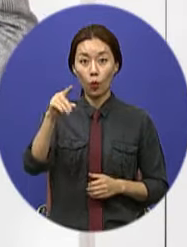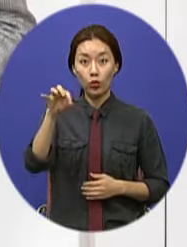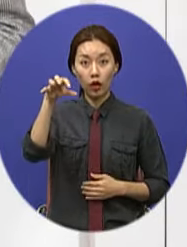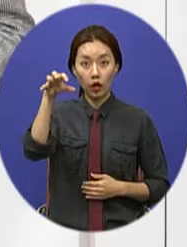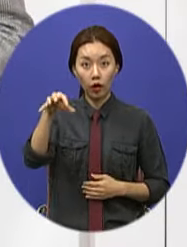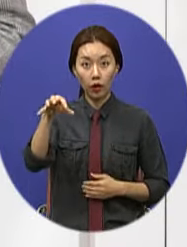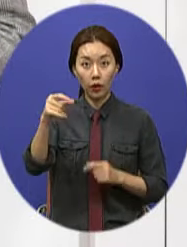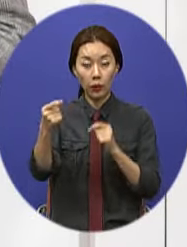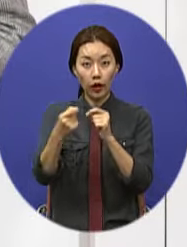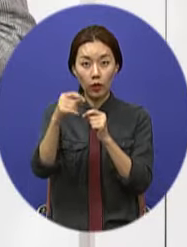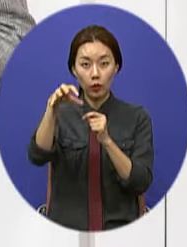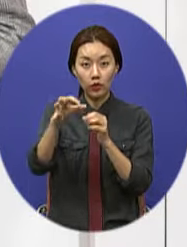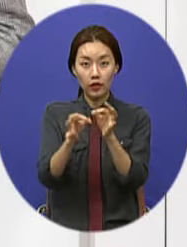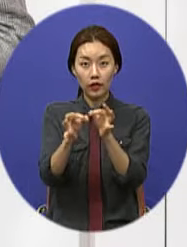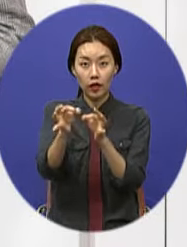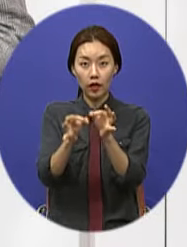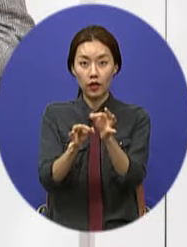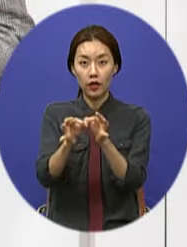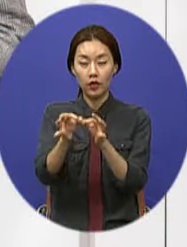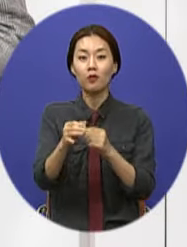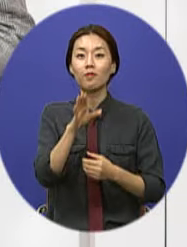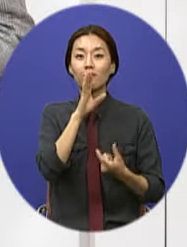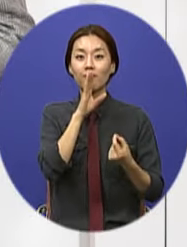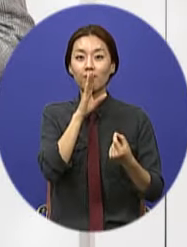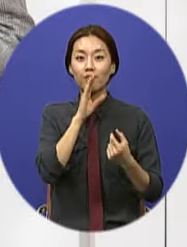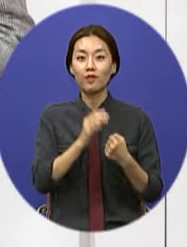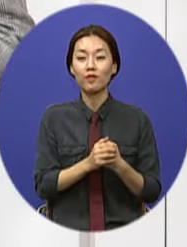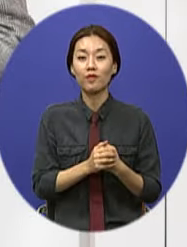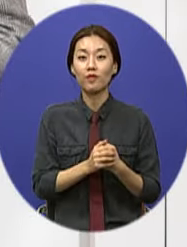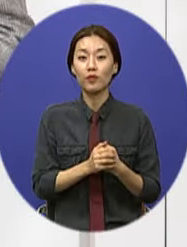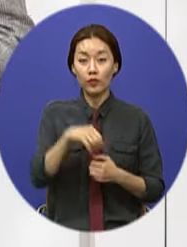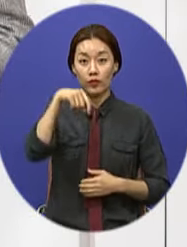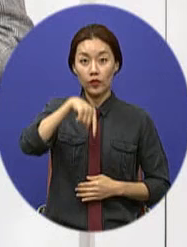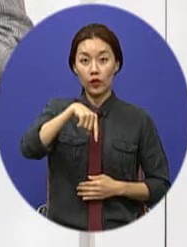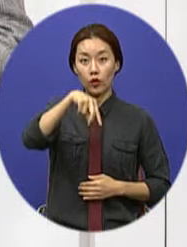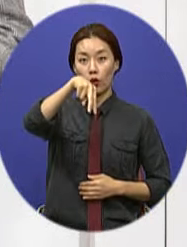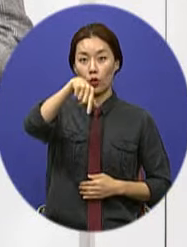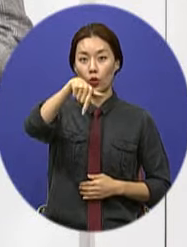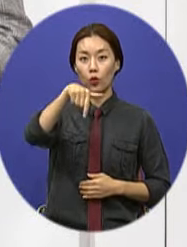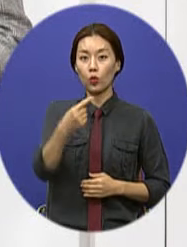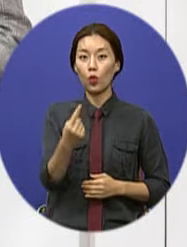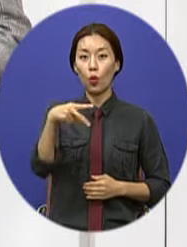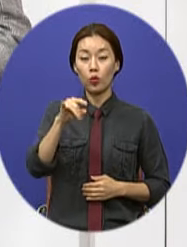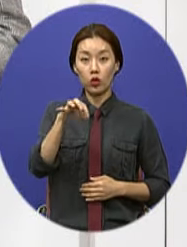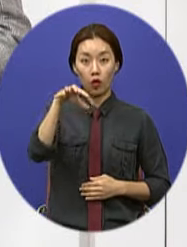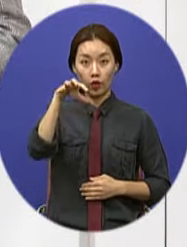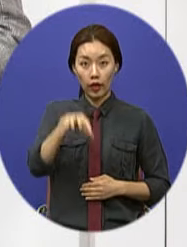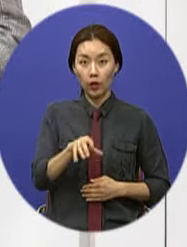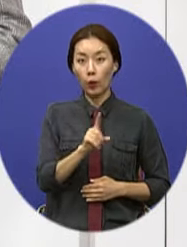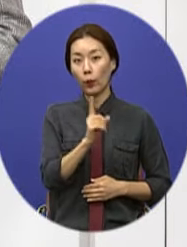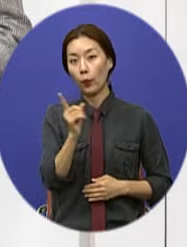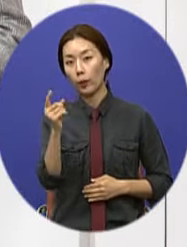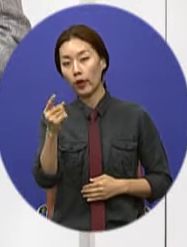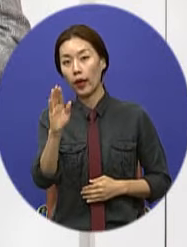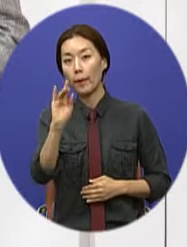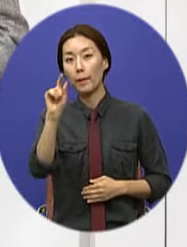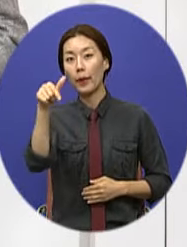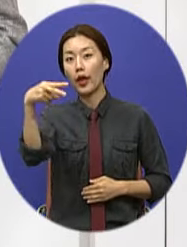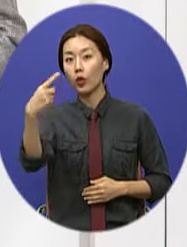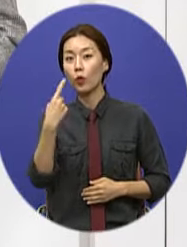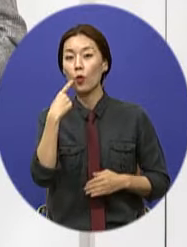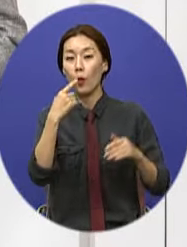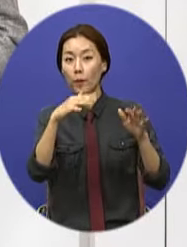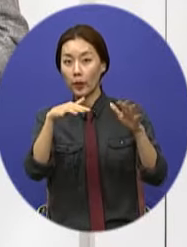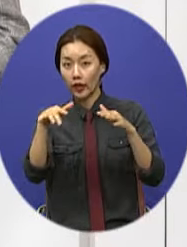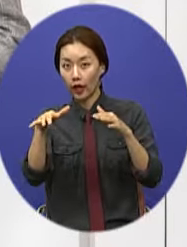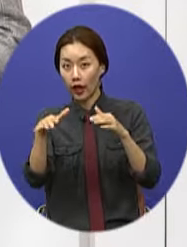고성군에서 그 생선 장사를 하세요? 네. 여기서 어? 고성군에서 네. 백도 있는 그 바닷가에서